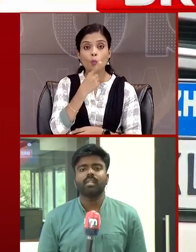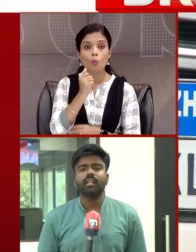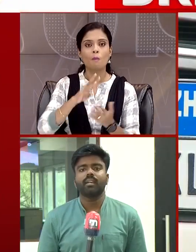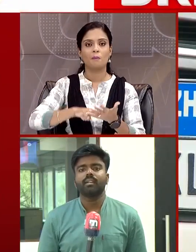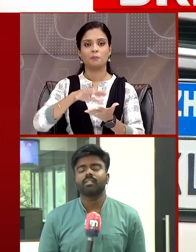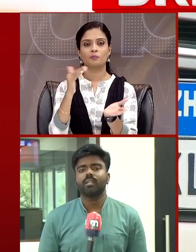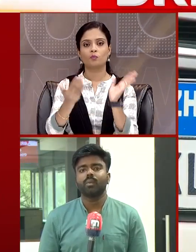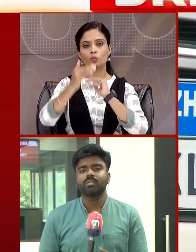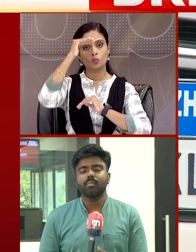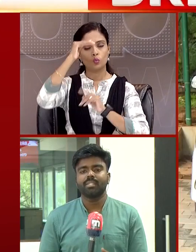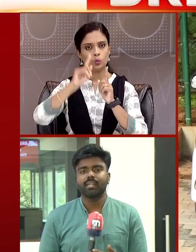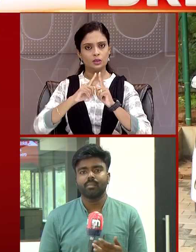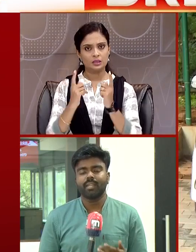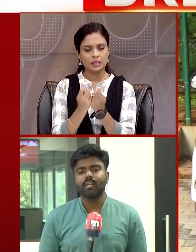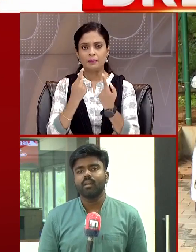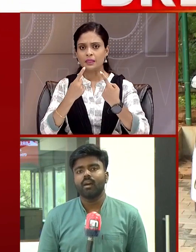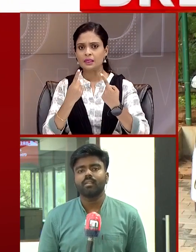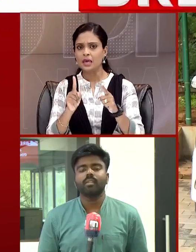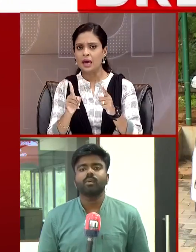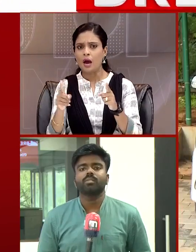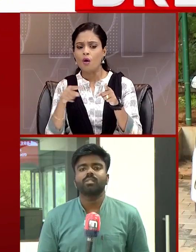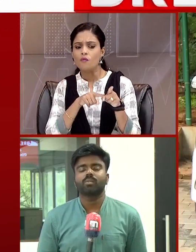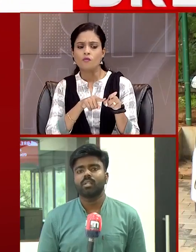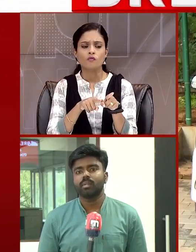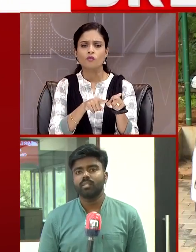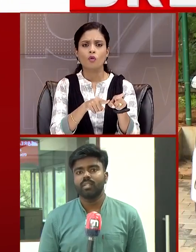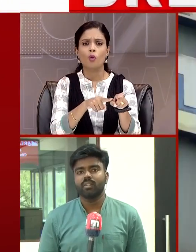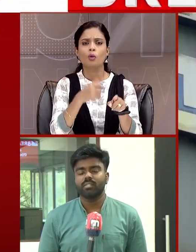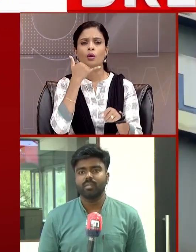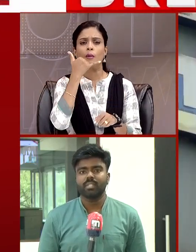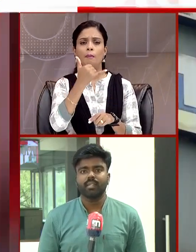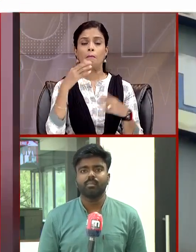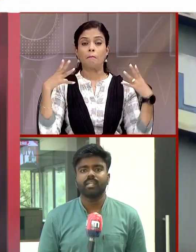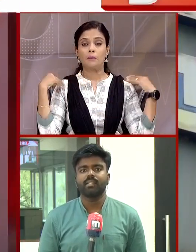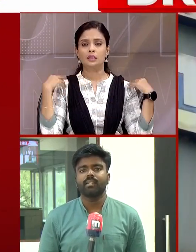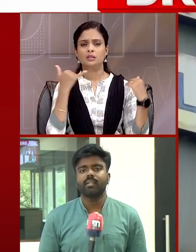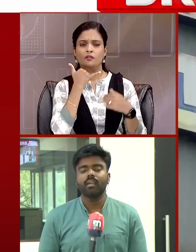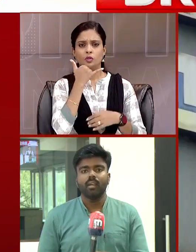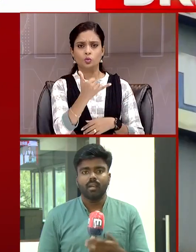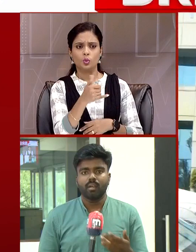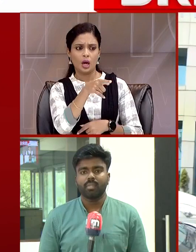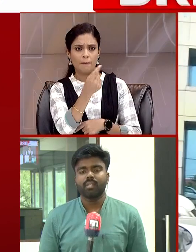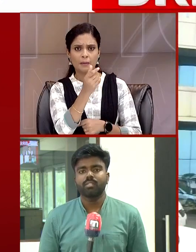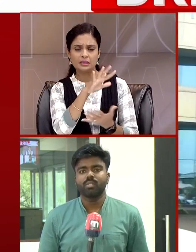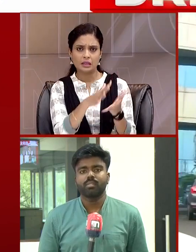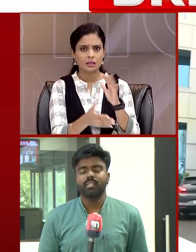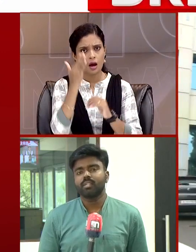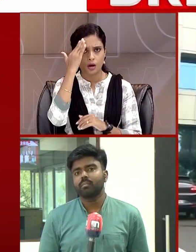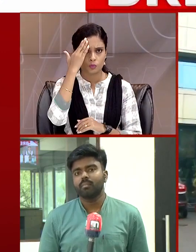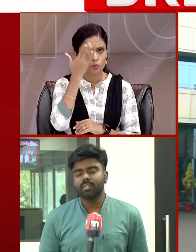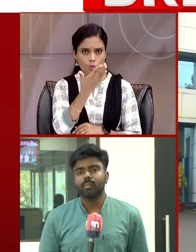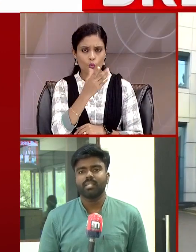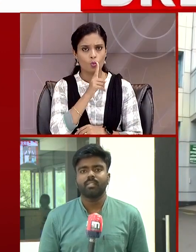ഇതിന് പിന്നാലെയാണ് ഇത്തരത്തിൽ ഒരു സാമ്പത്തിക ക്രമക്കേട് അറിഞ്ഞിരുന്നോ എന്ന് ചോദിച്ചുകൊണ്ട് മന്ത്രി വി എൻ വാസവന്റെ പ്രതികരണം തേടിയത്. എന്നാൽ പ്രതികരണം ചോദിച്ച